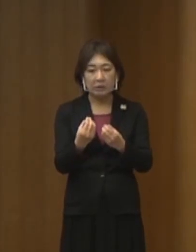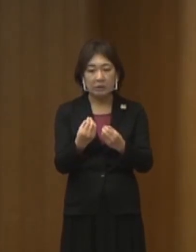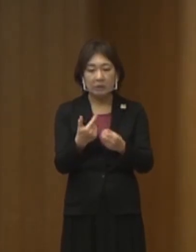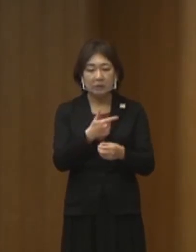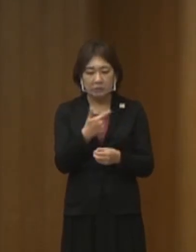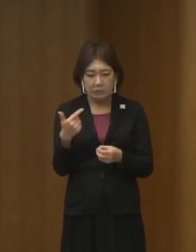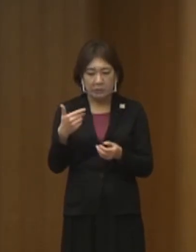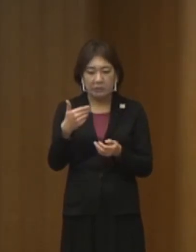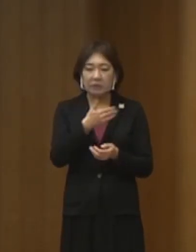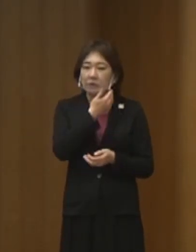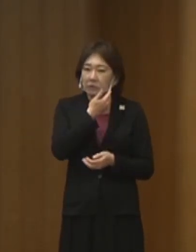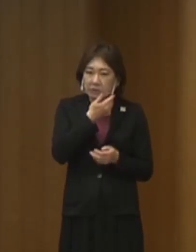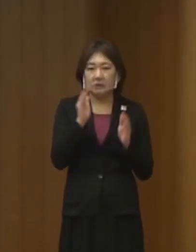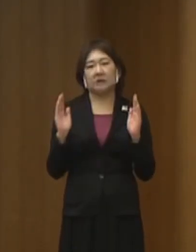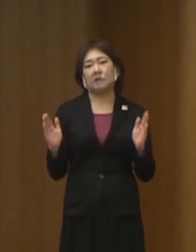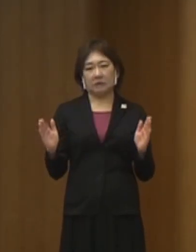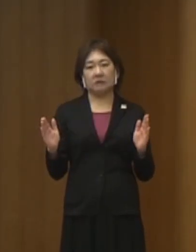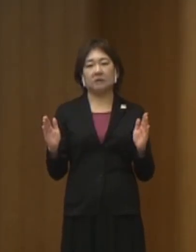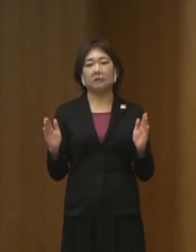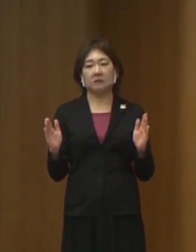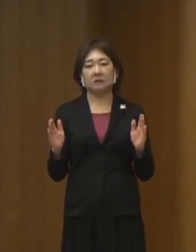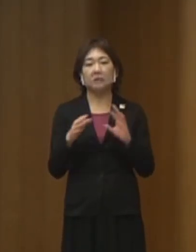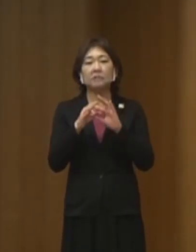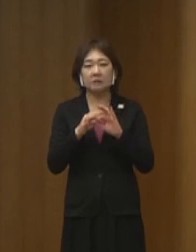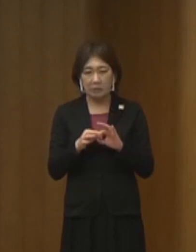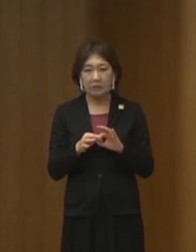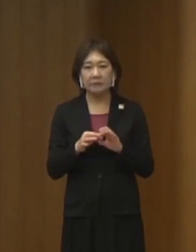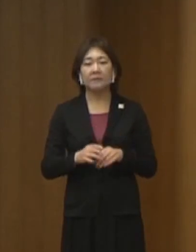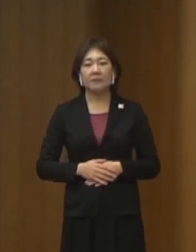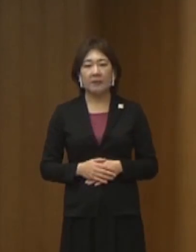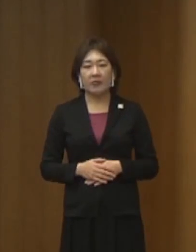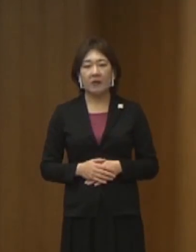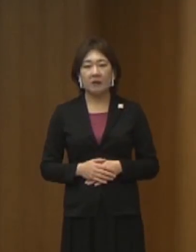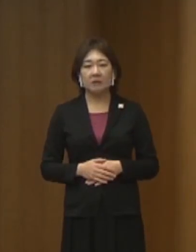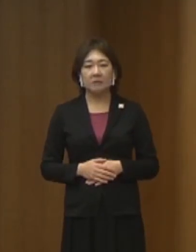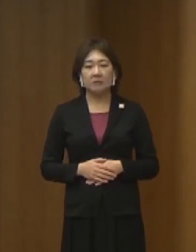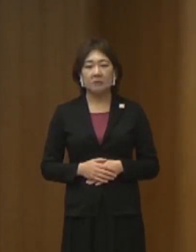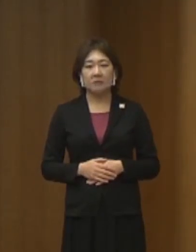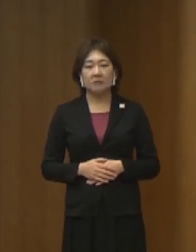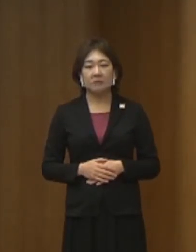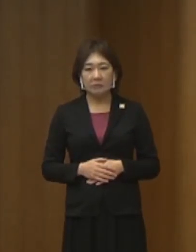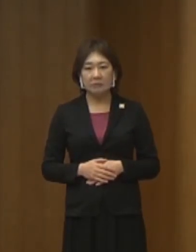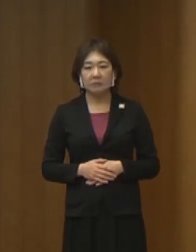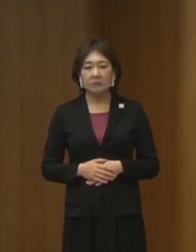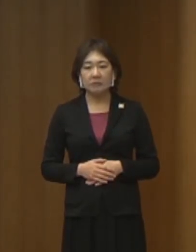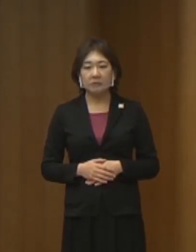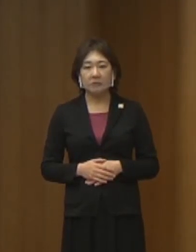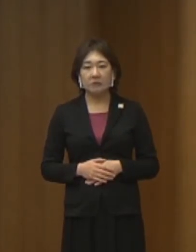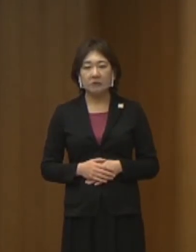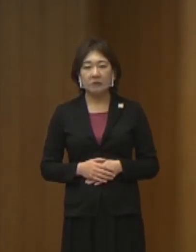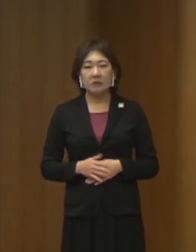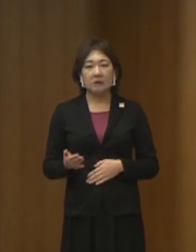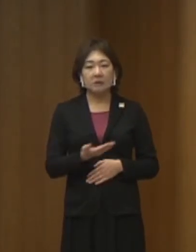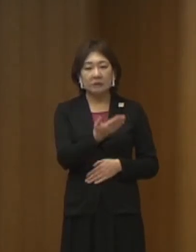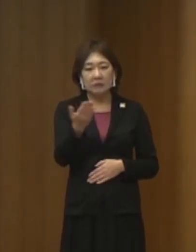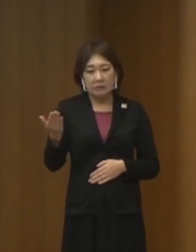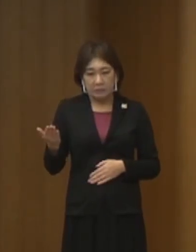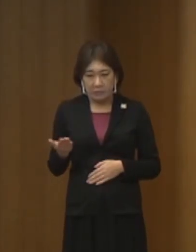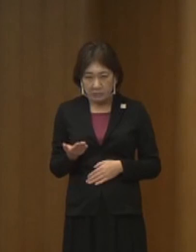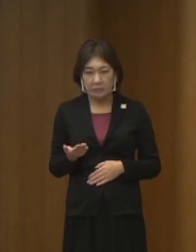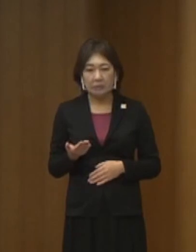始となりますので、もう一歩、そういった踏ん張ってですね、皆様の大切な方々の